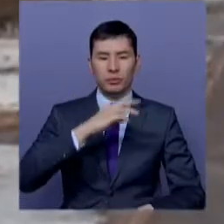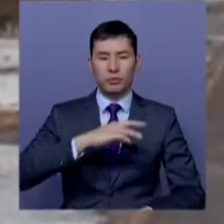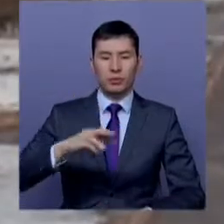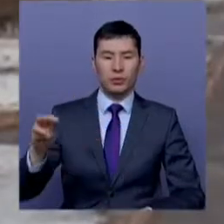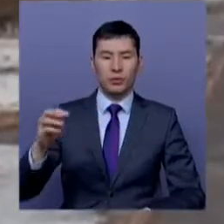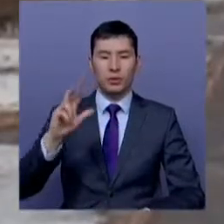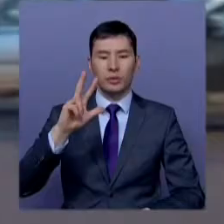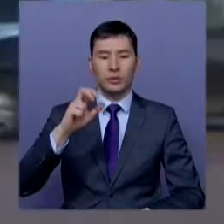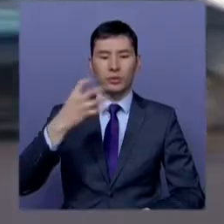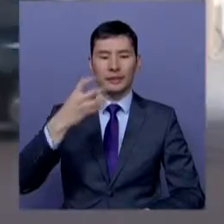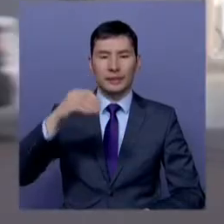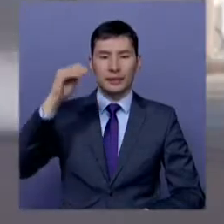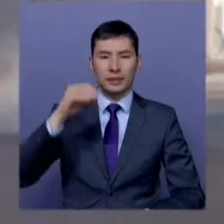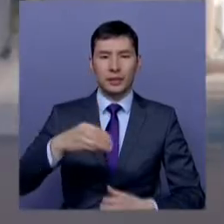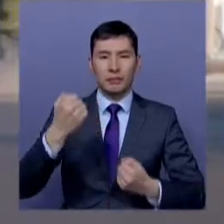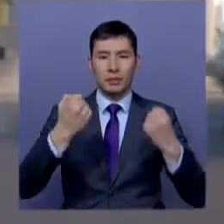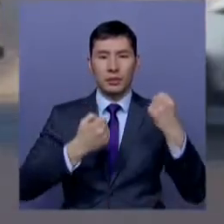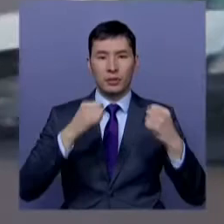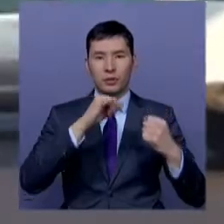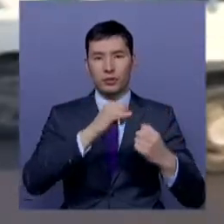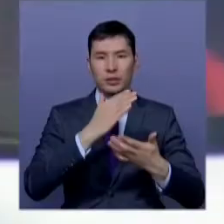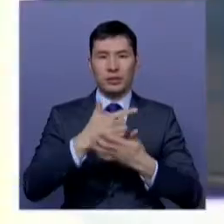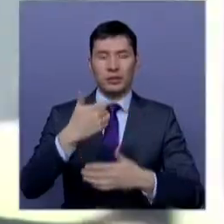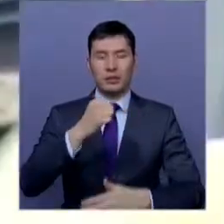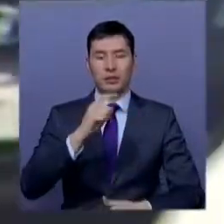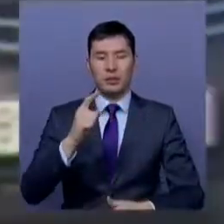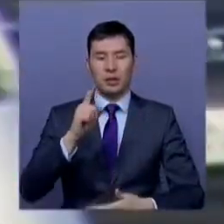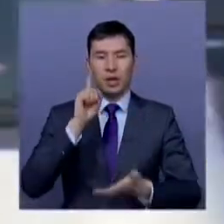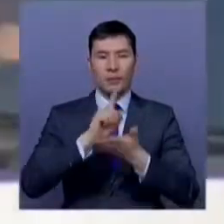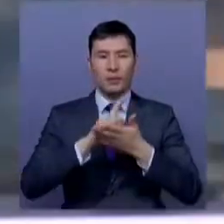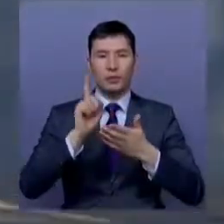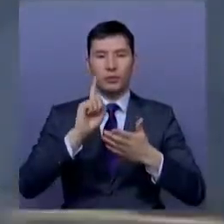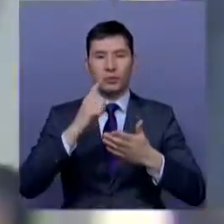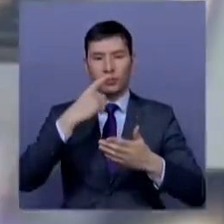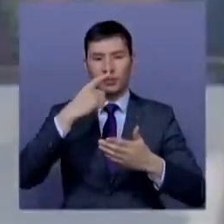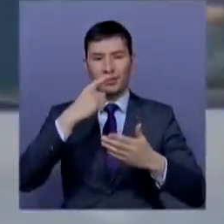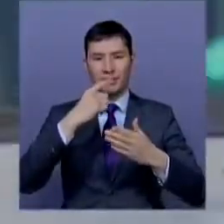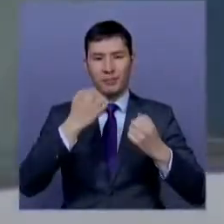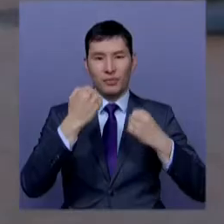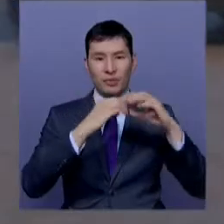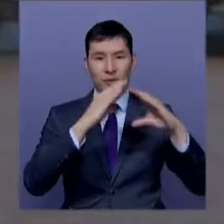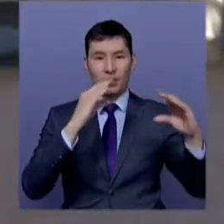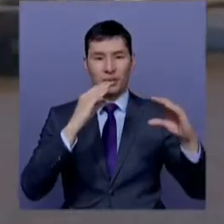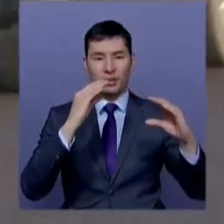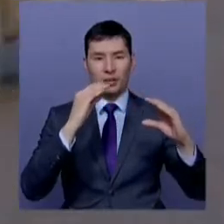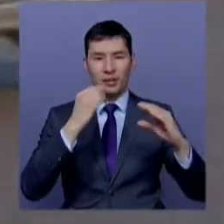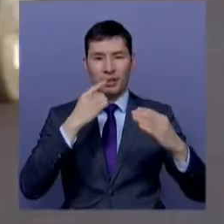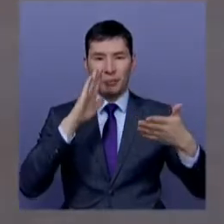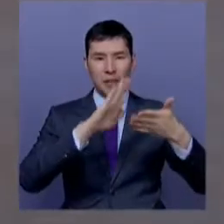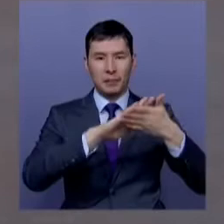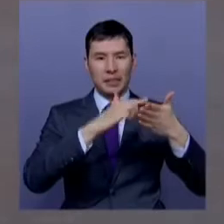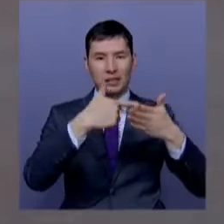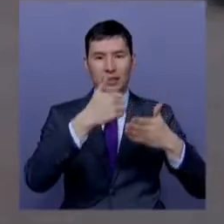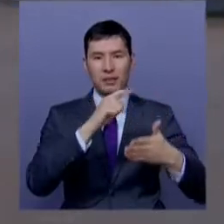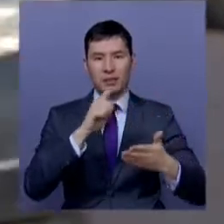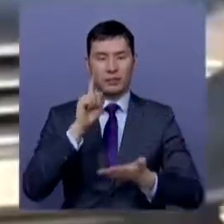газбен жүреді. Енді ондай автомобильдерге арнайы белгі жабыстыру міндеттеледі. Эскизі дайын, енді бекіту қалған. Экологтар мұндай шектеу